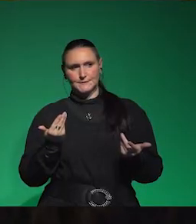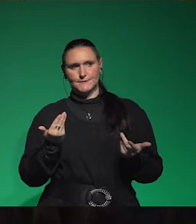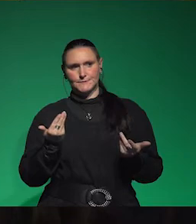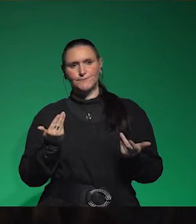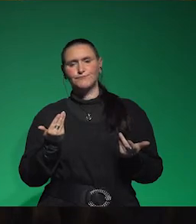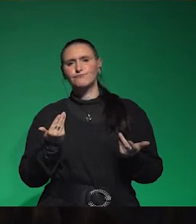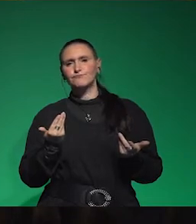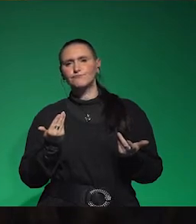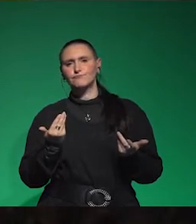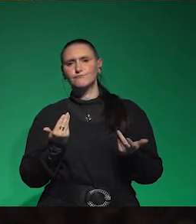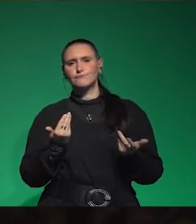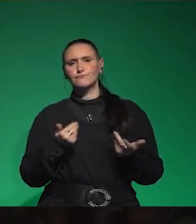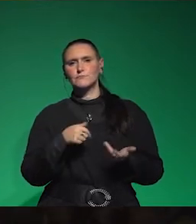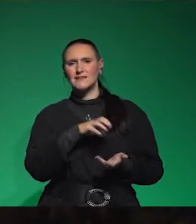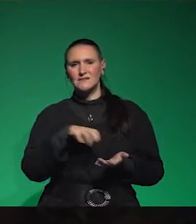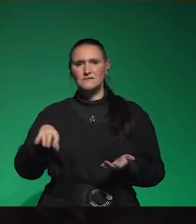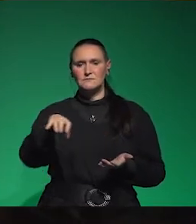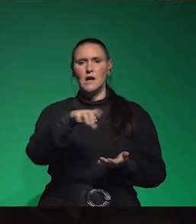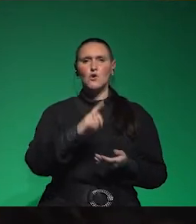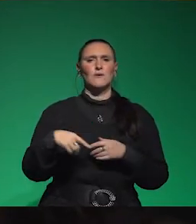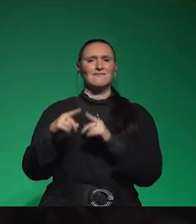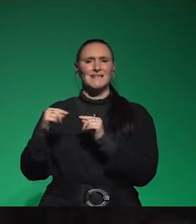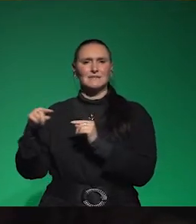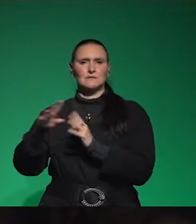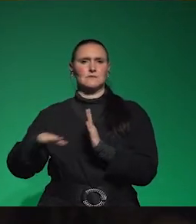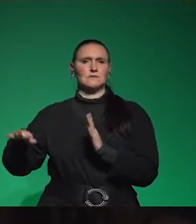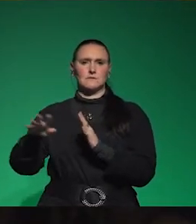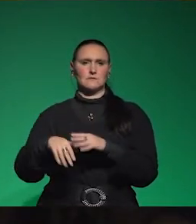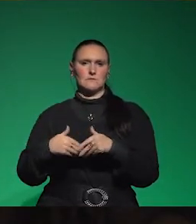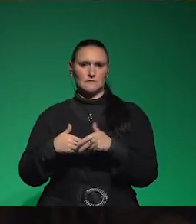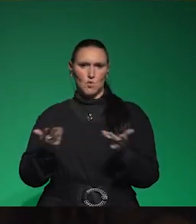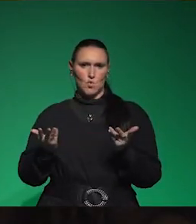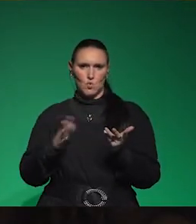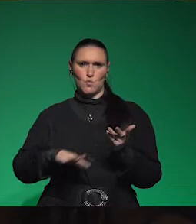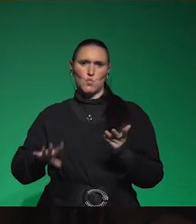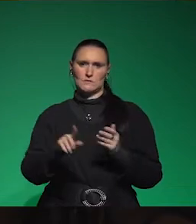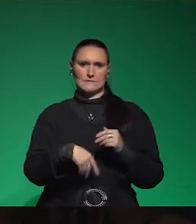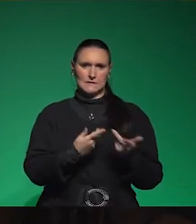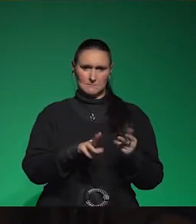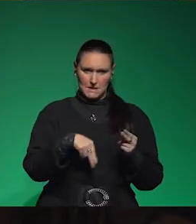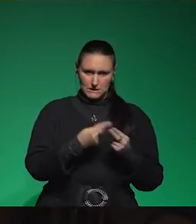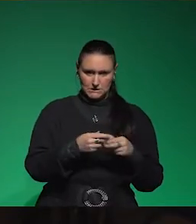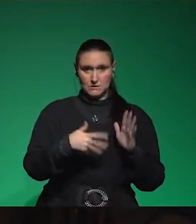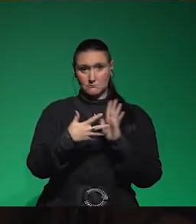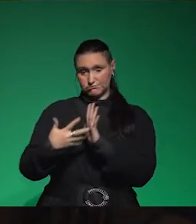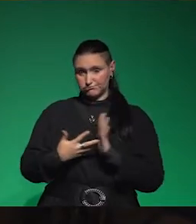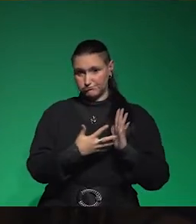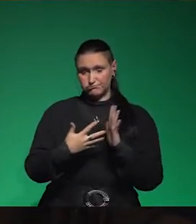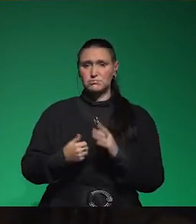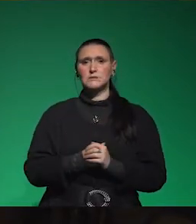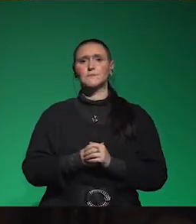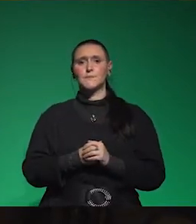Eignung für Fichten in den künftigen Jahren geprüft und unseren Betrieben Karten zur Verfügung